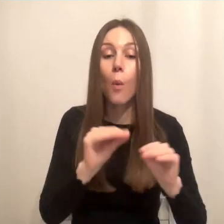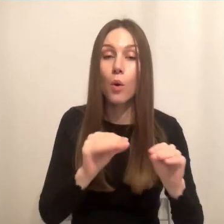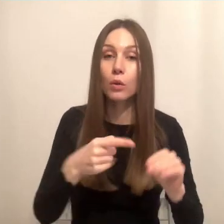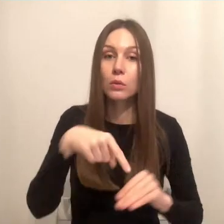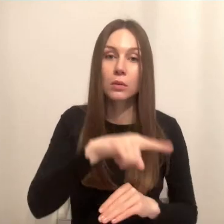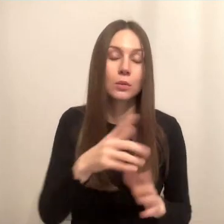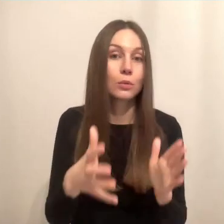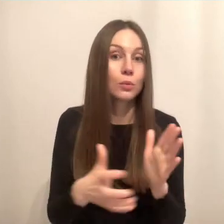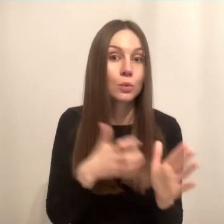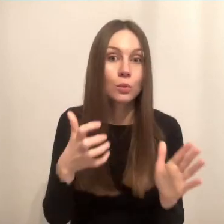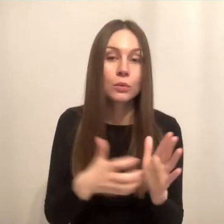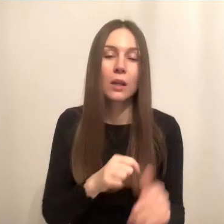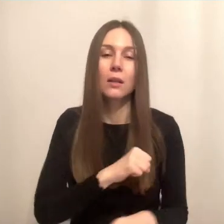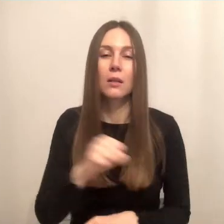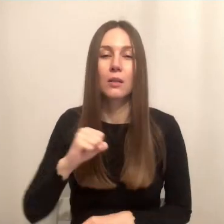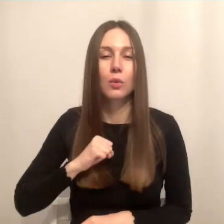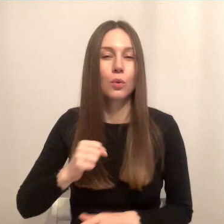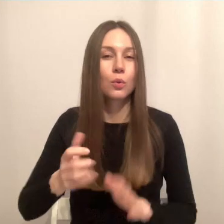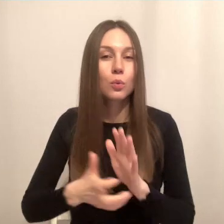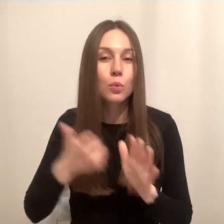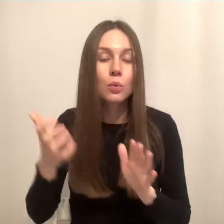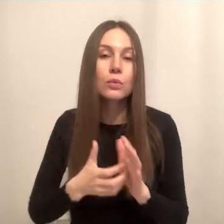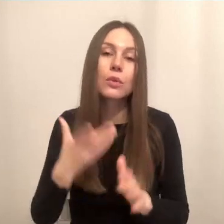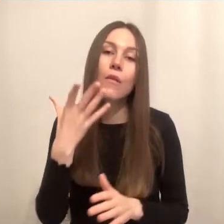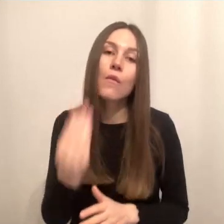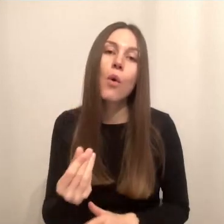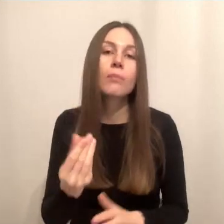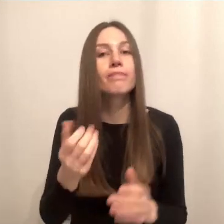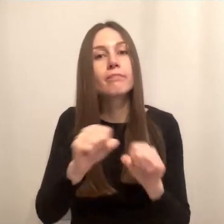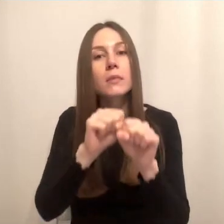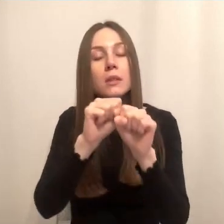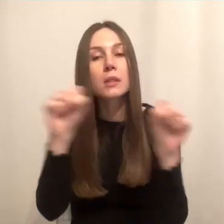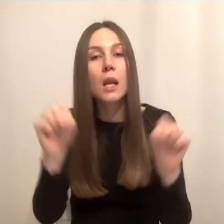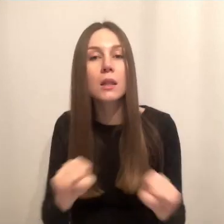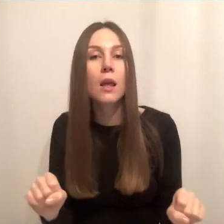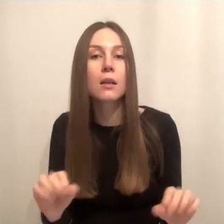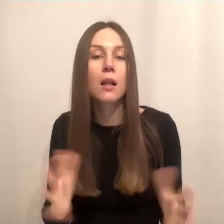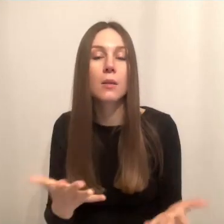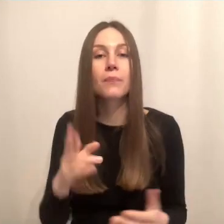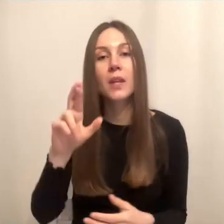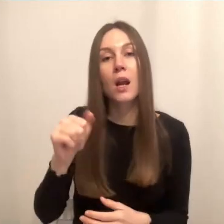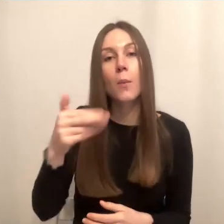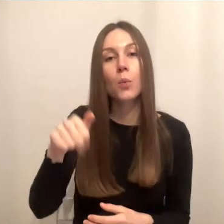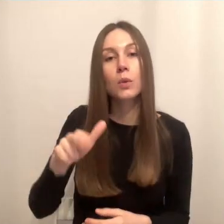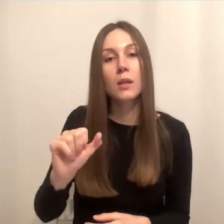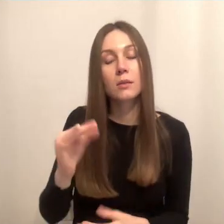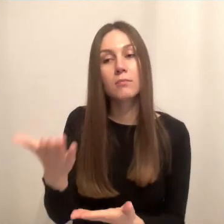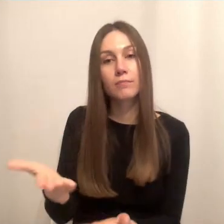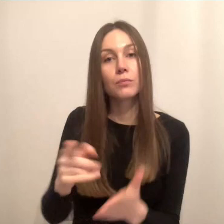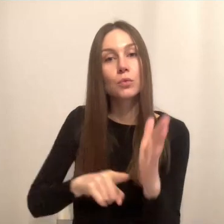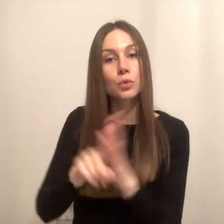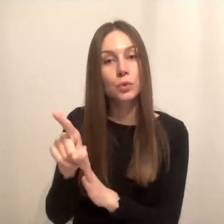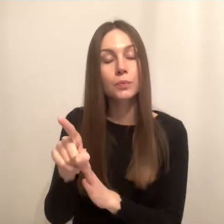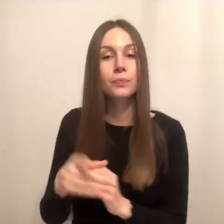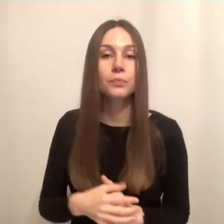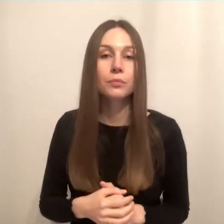trūksta gydytojų. Kokia jūsų strategija, ponia Ramūnai, nuo jūsų pradėkim klausimų atsakymų sesiją šią,